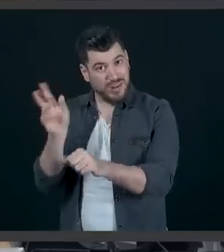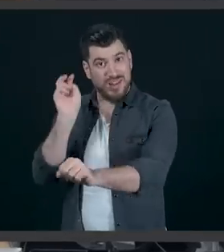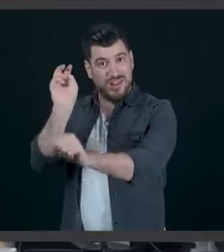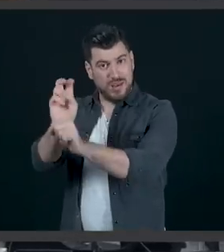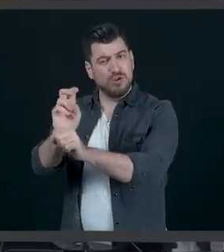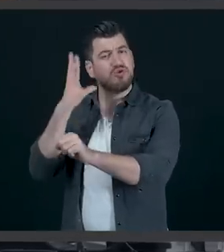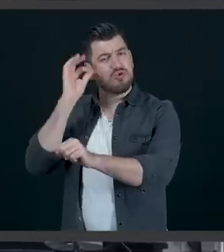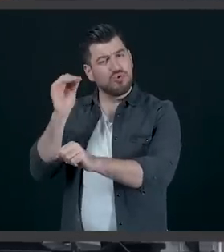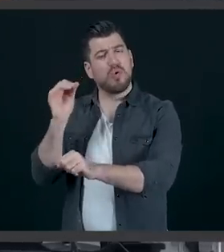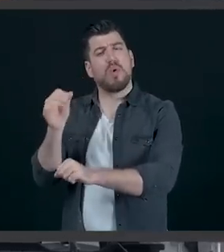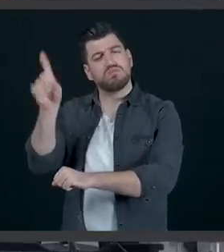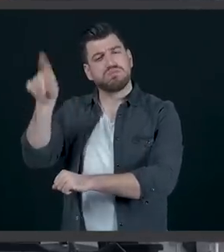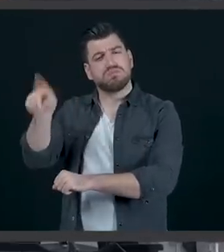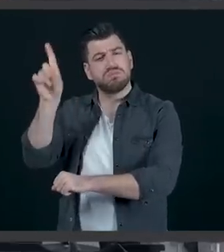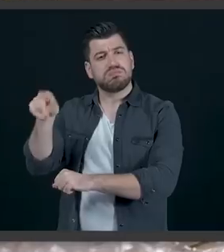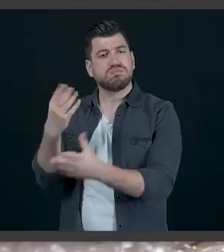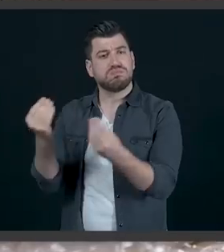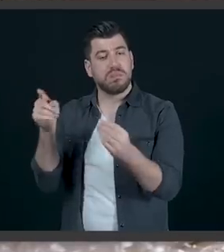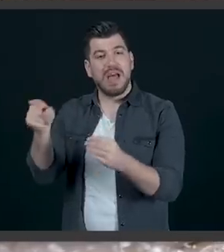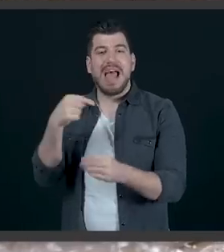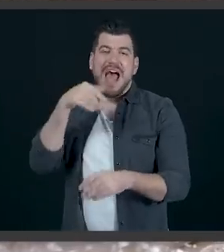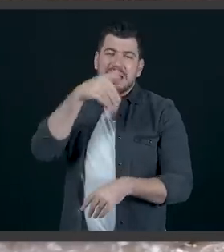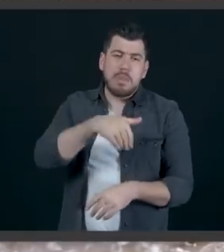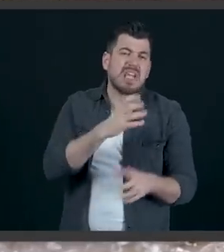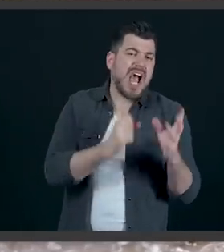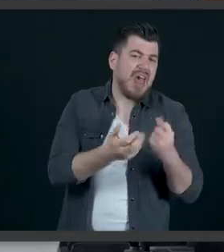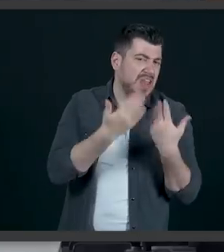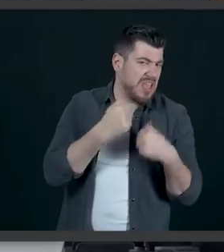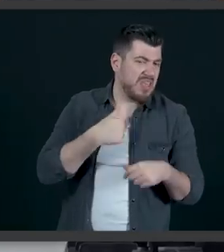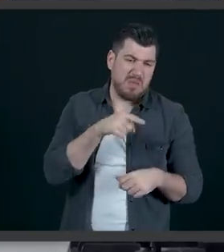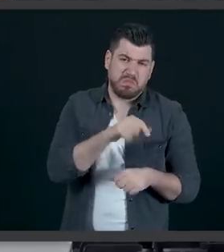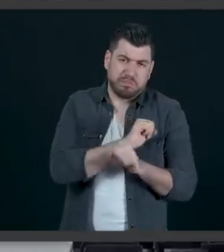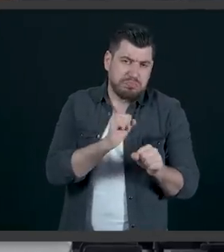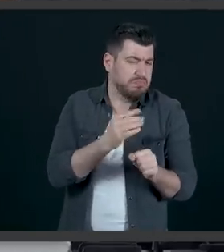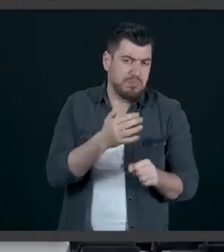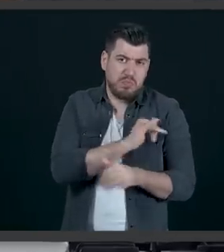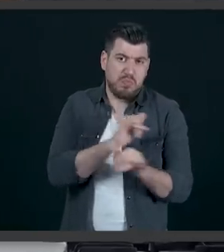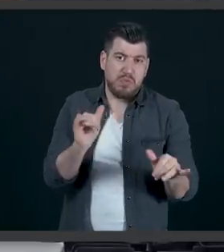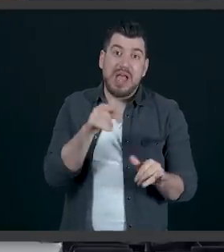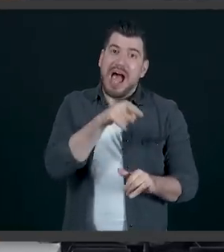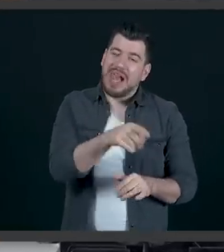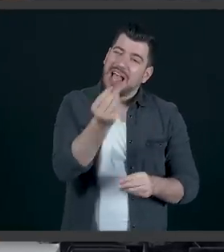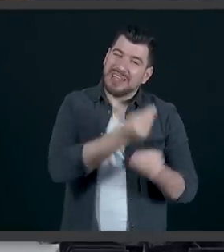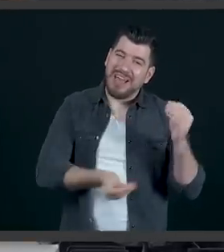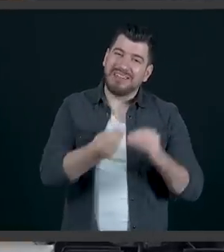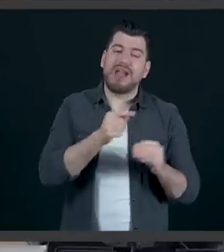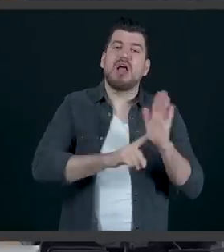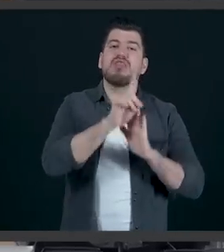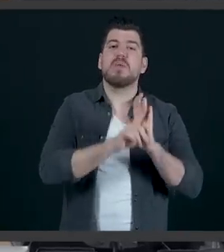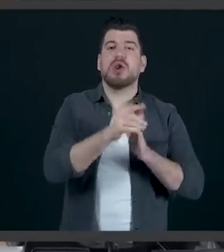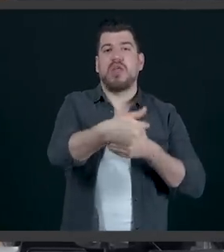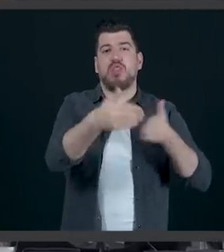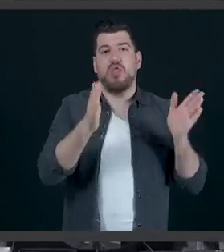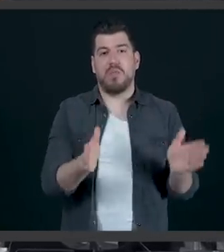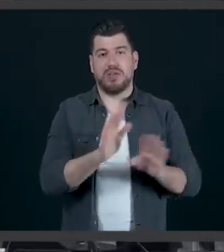περισσότερο καιρό, αν και δεν έχει τίποτα μέσα που χαλάνε, δεν έχει κάτι γαλακτοκομικό που να χαλάει, καλό θα ήταν να τις τρώμε σε θερμοκρασία δωματίου. Οπότε,